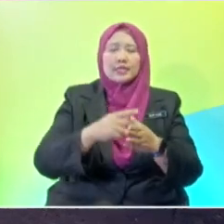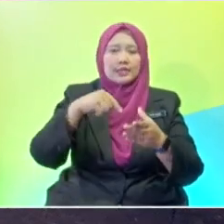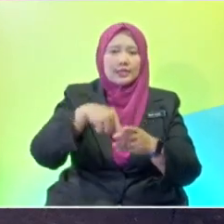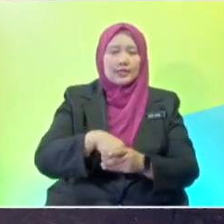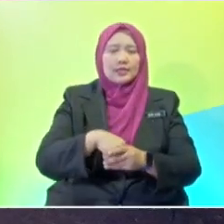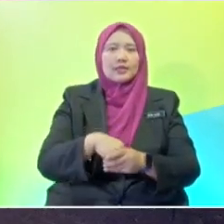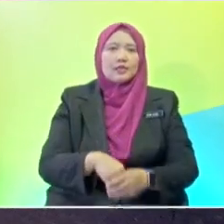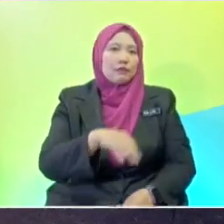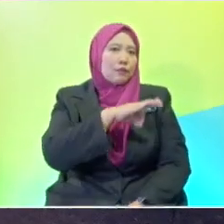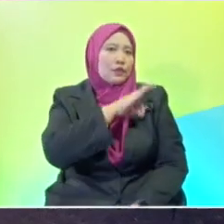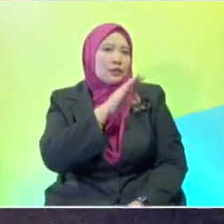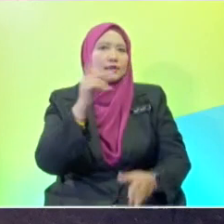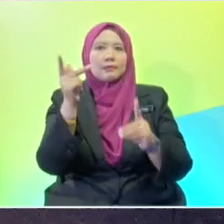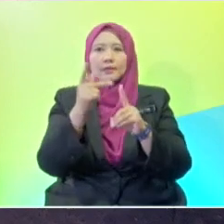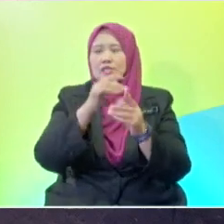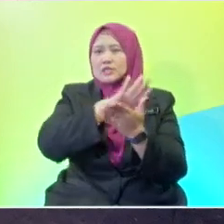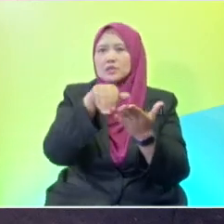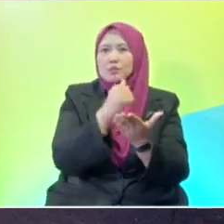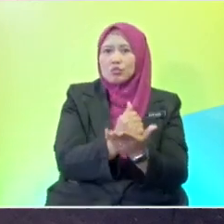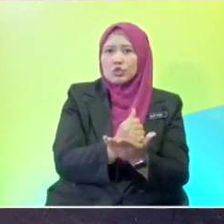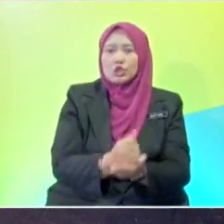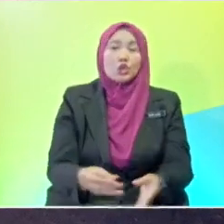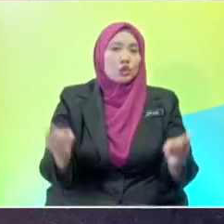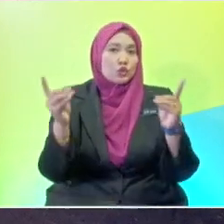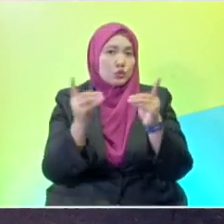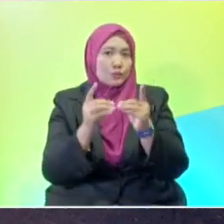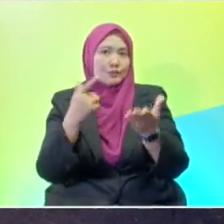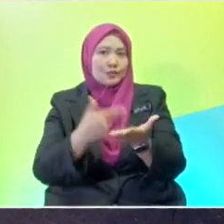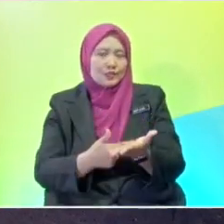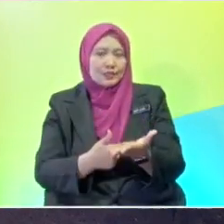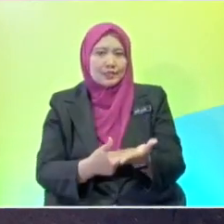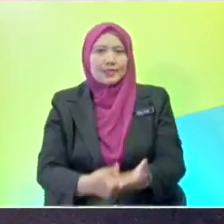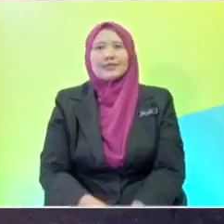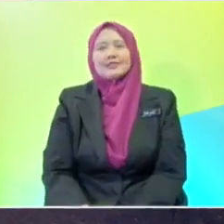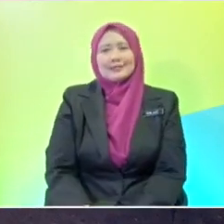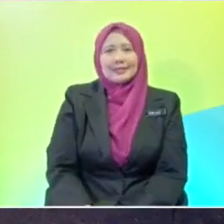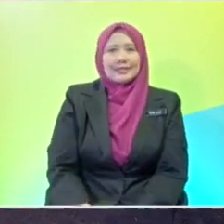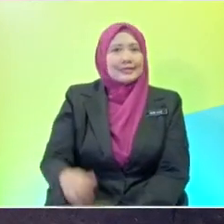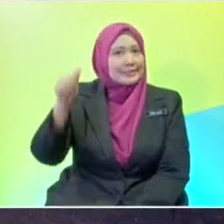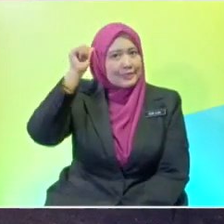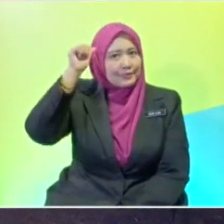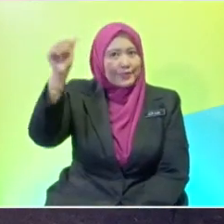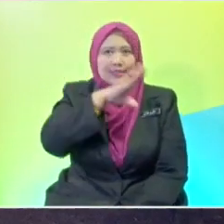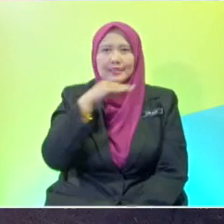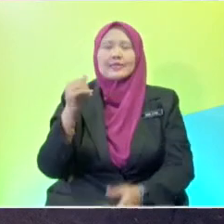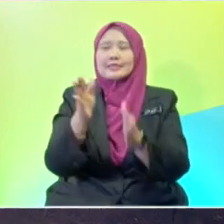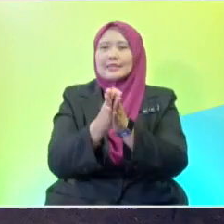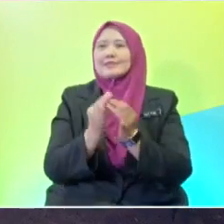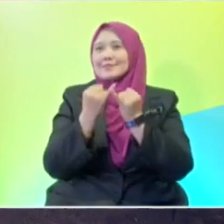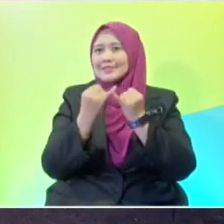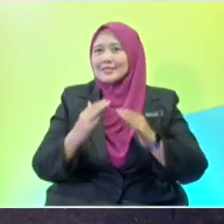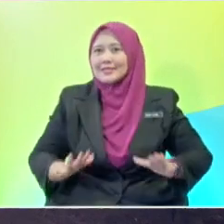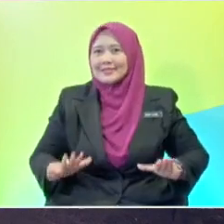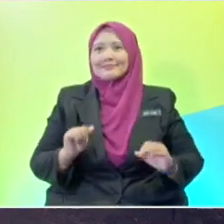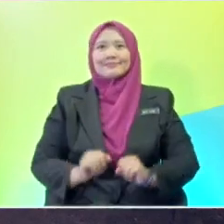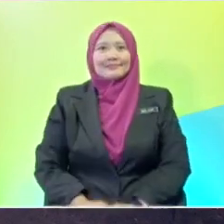menonton insya Allah kita berjumpa lagi Insyaallah dengan episode selanjutnya yaitu Assalamualaikum dan salam sejahtera